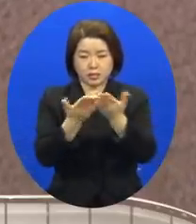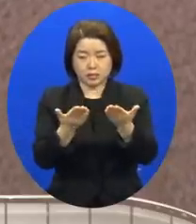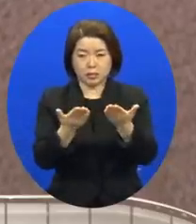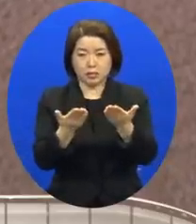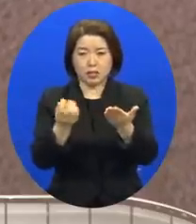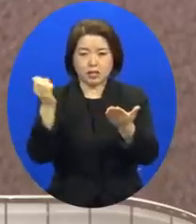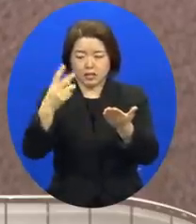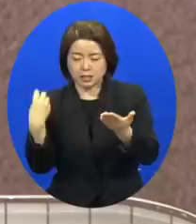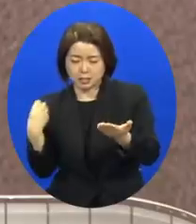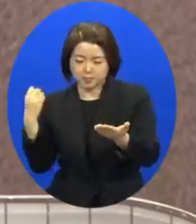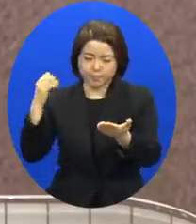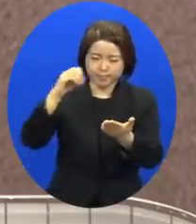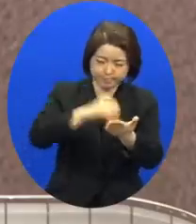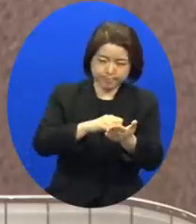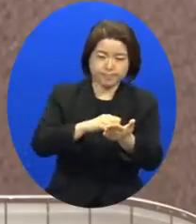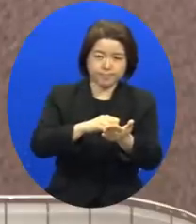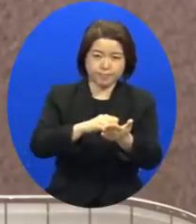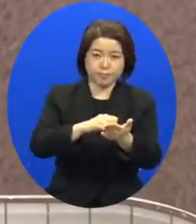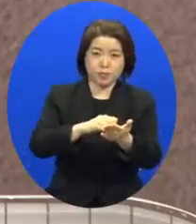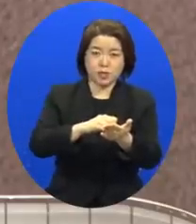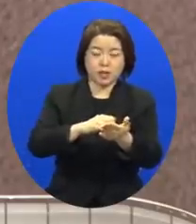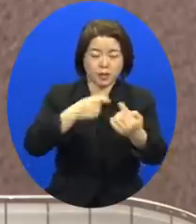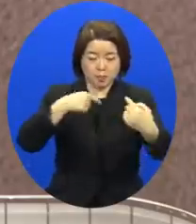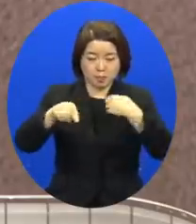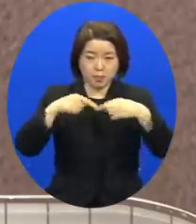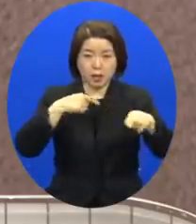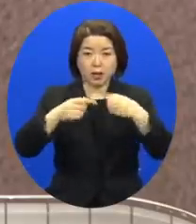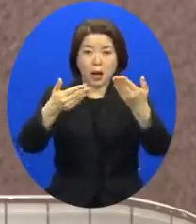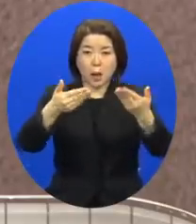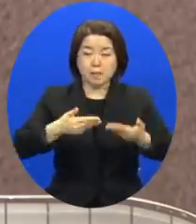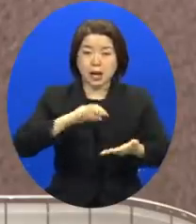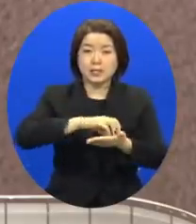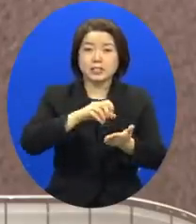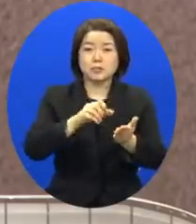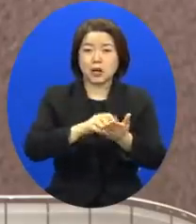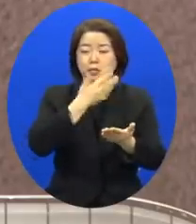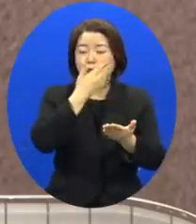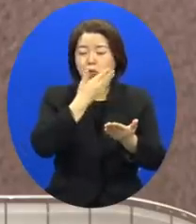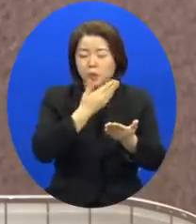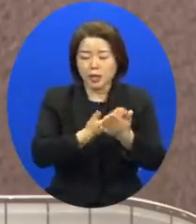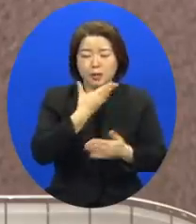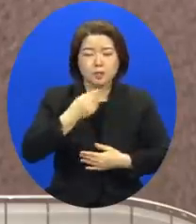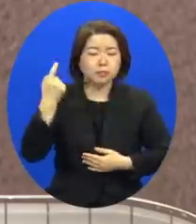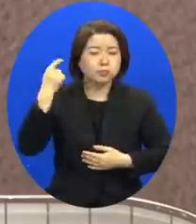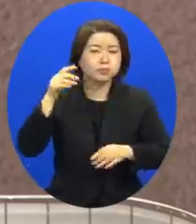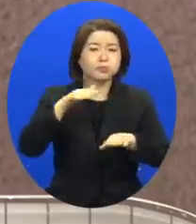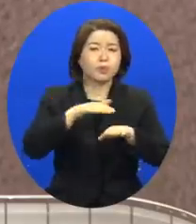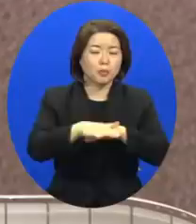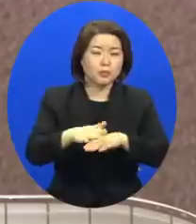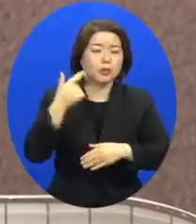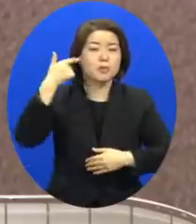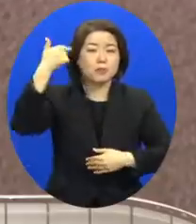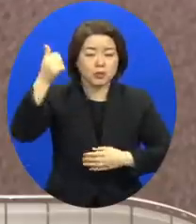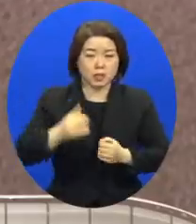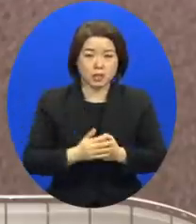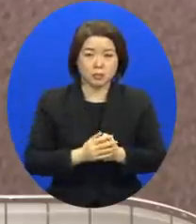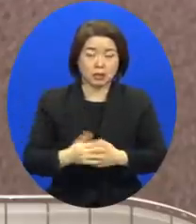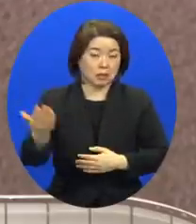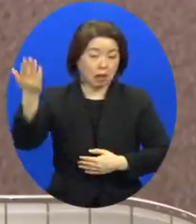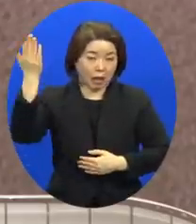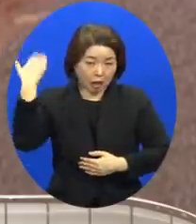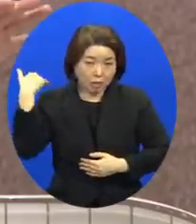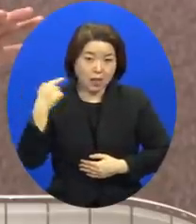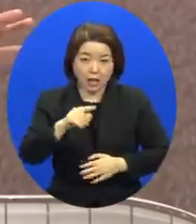되찾아 놓았다고 평가를 받을 만큼 참 귀한 복음적인 목사님이 셨습니다 그러나 그때 당시에 0